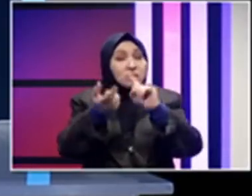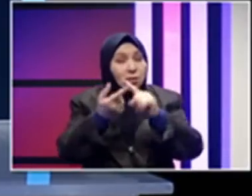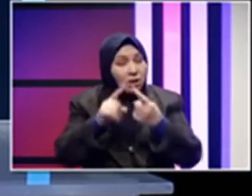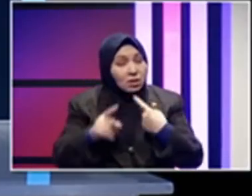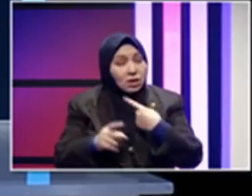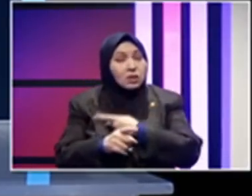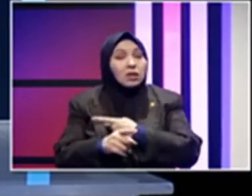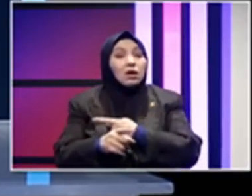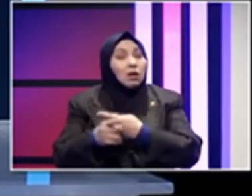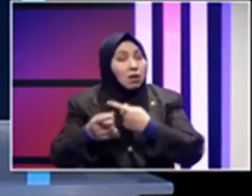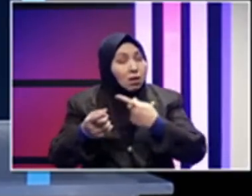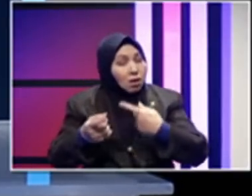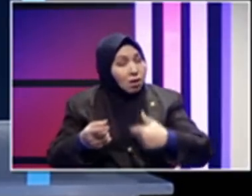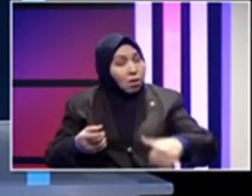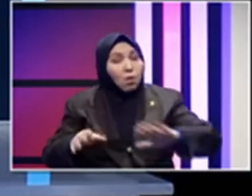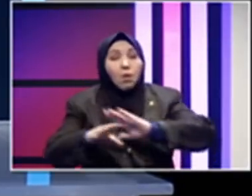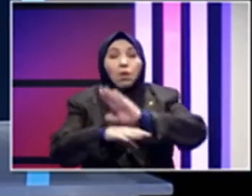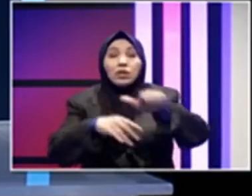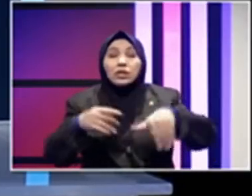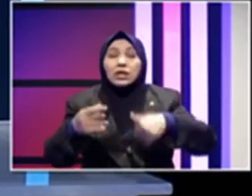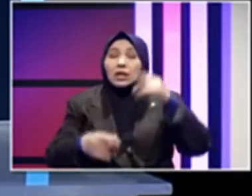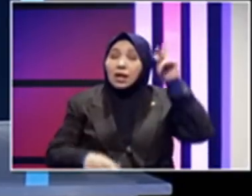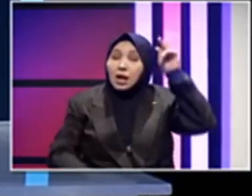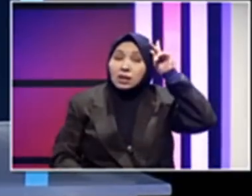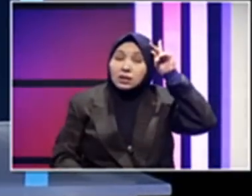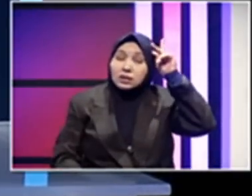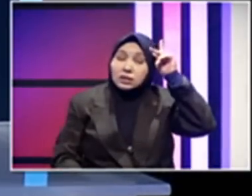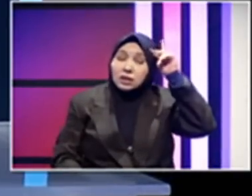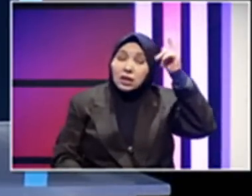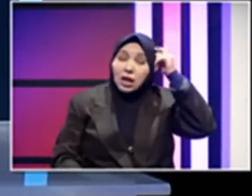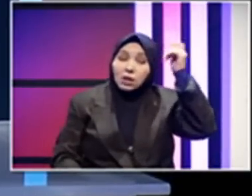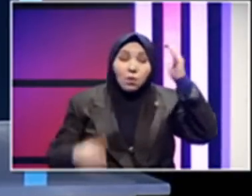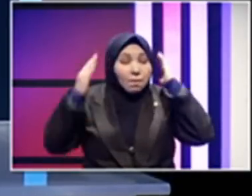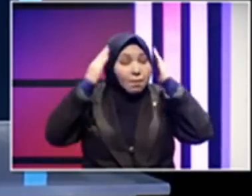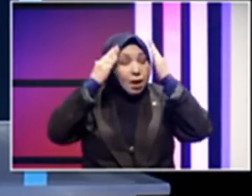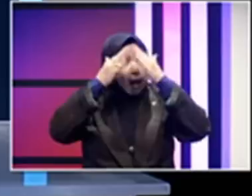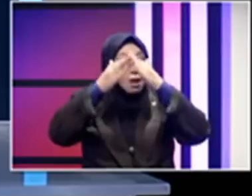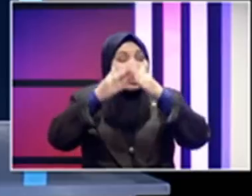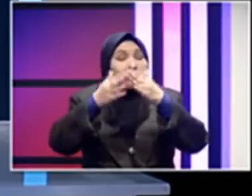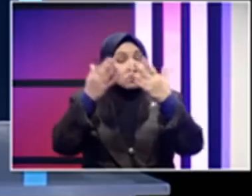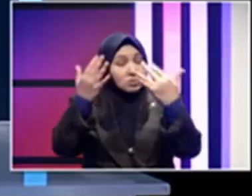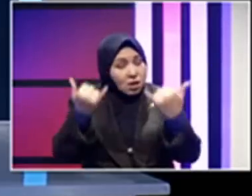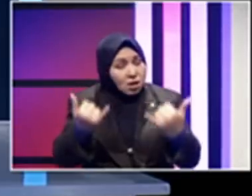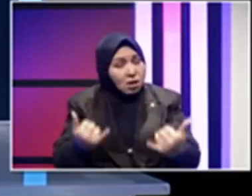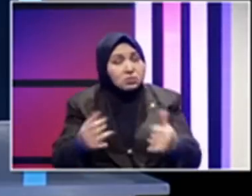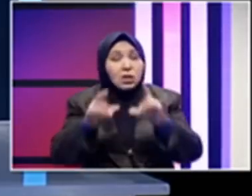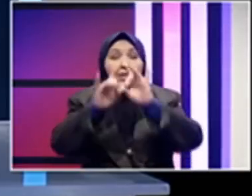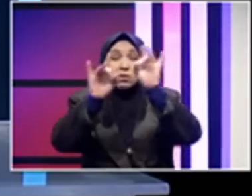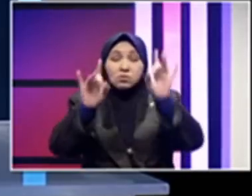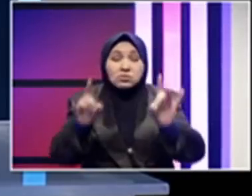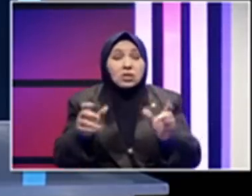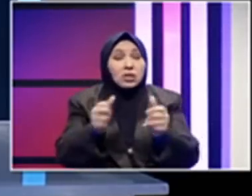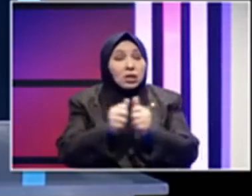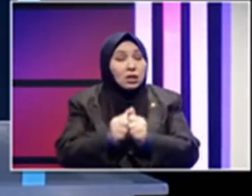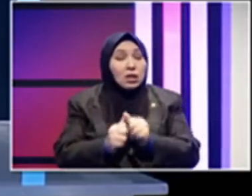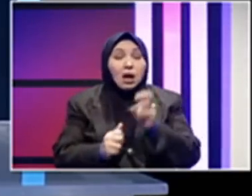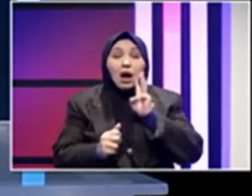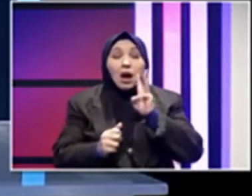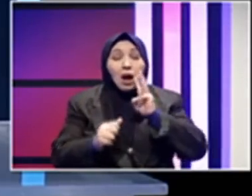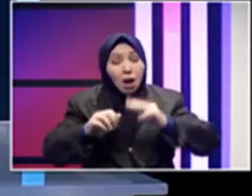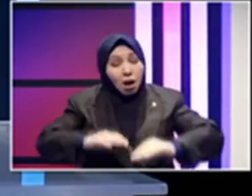rakan taulan kita, sahabat handai kita di Kelantan, Terengganu, Pahang, Ustaz, yang kini sedang diuji dengan musibah